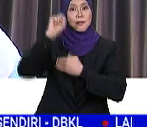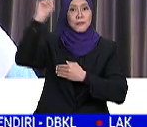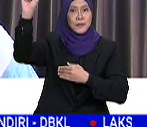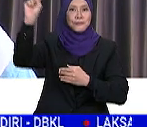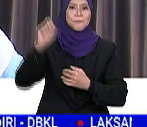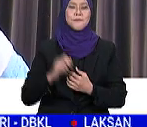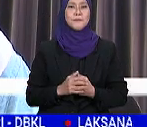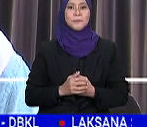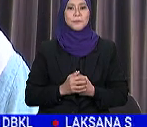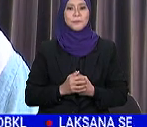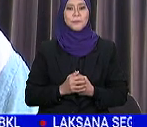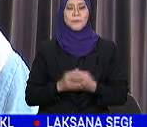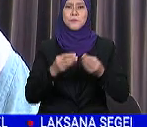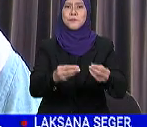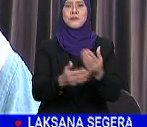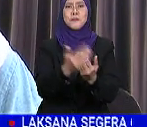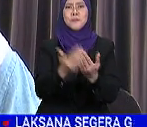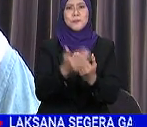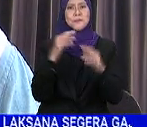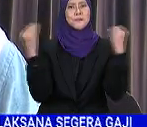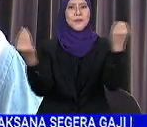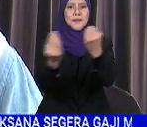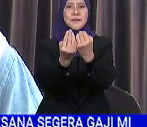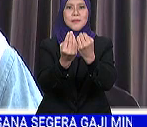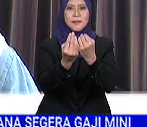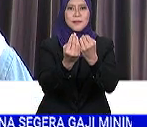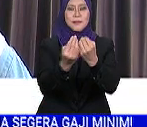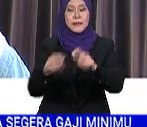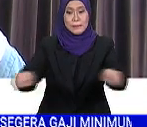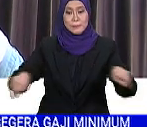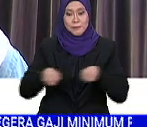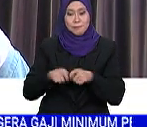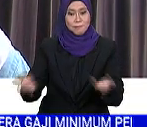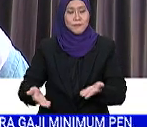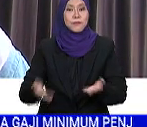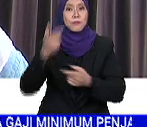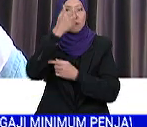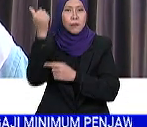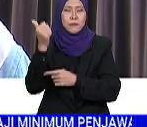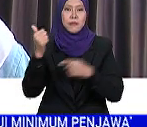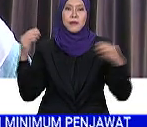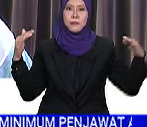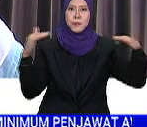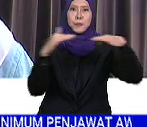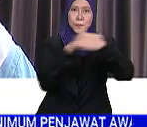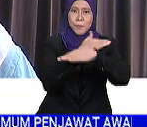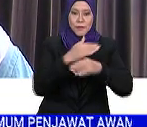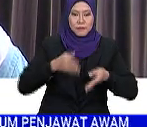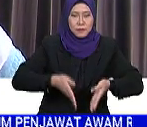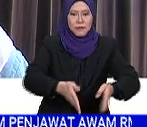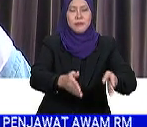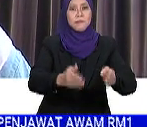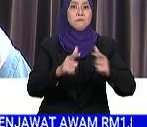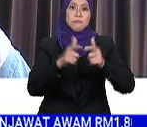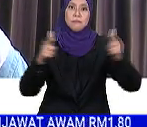khususnya lah, dan memberi kemudahan kepada masyarakat setempat juga, kerana laluan ini sangat besar